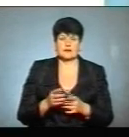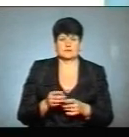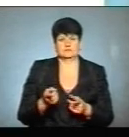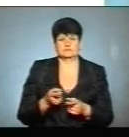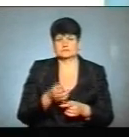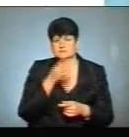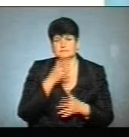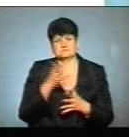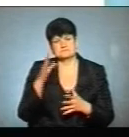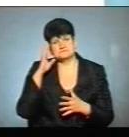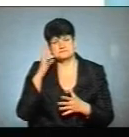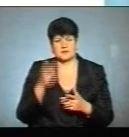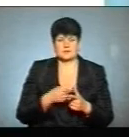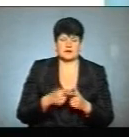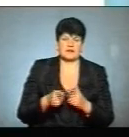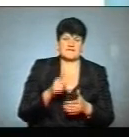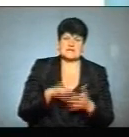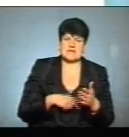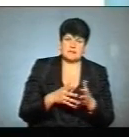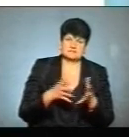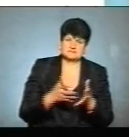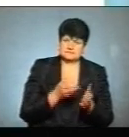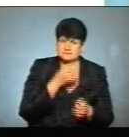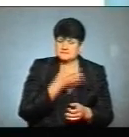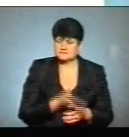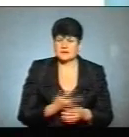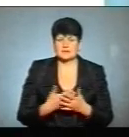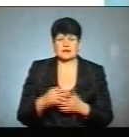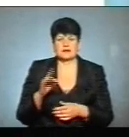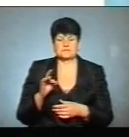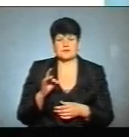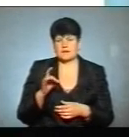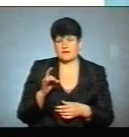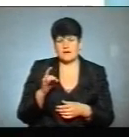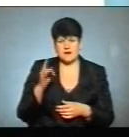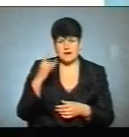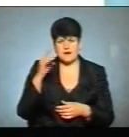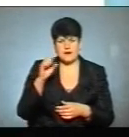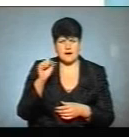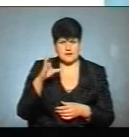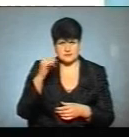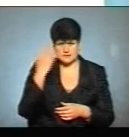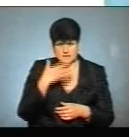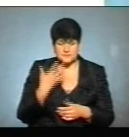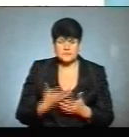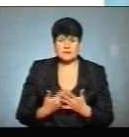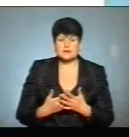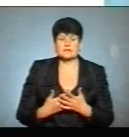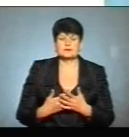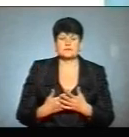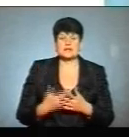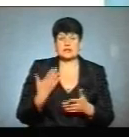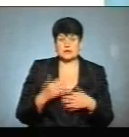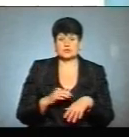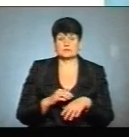тої чи іншої віри, раси і так далі. Але коли людина знайомиться з інформацією про вакансії, і, наприклад, якщо це